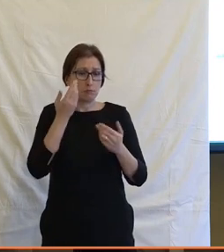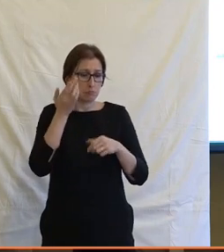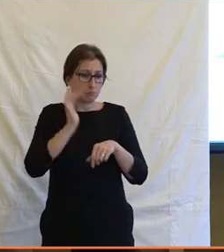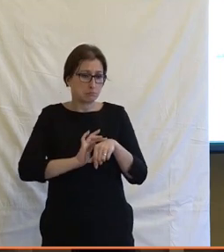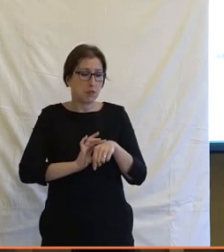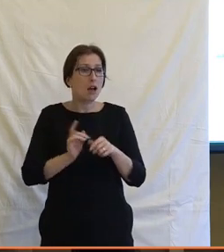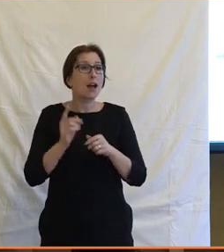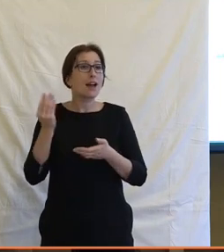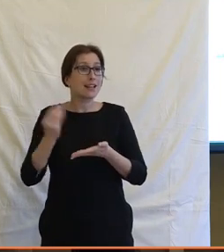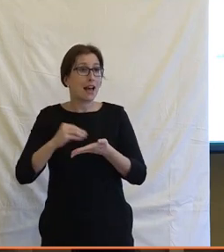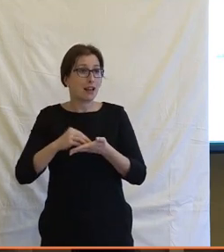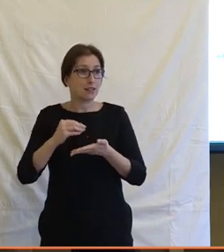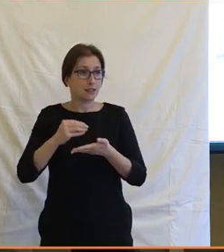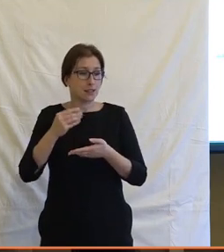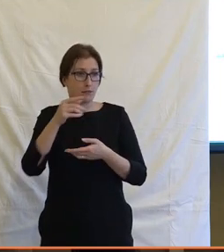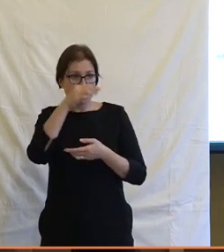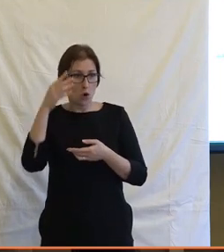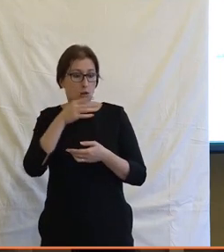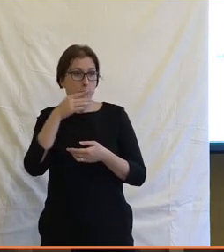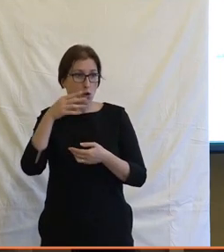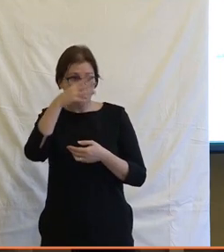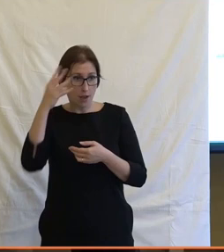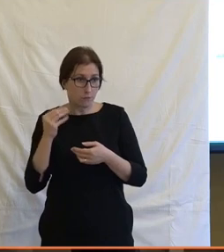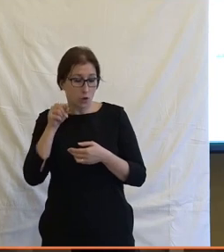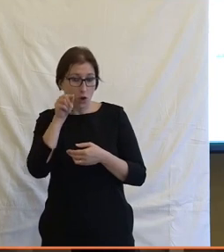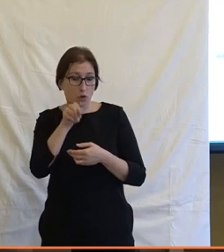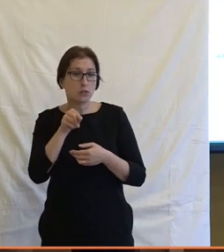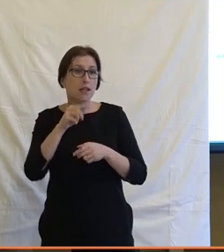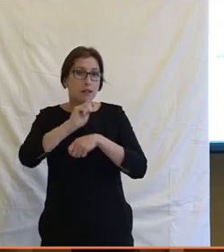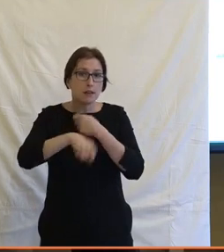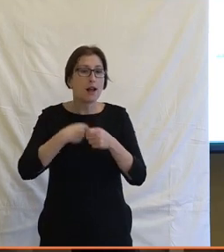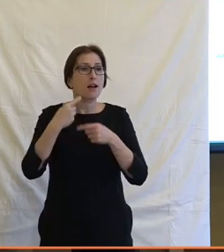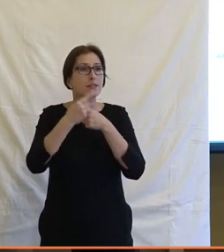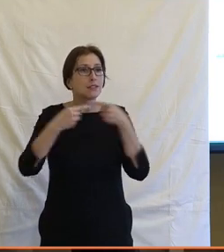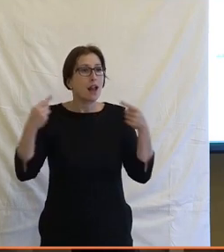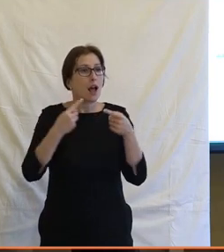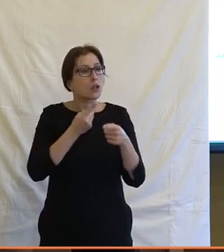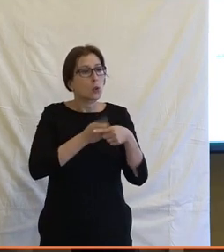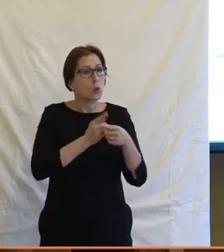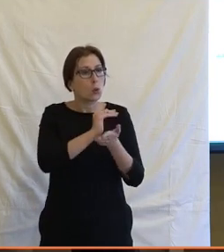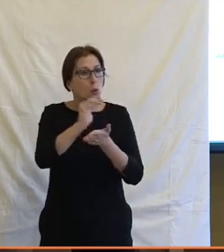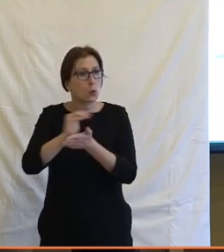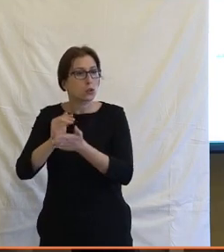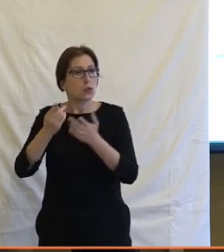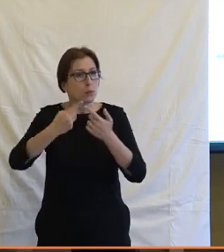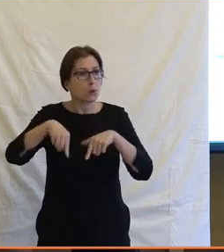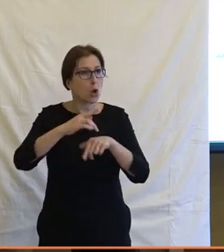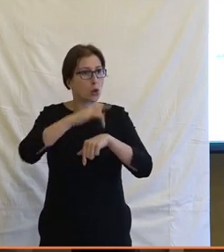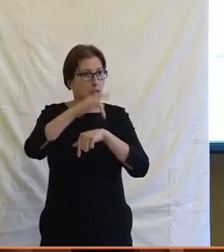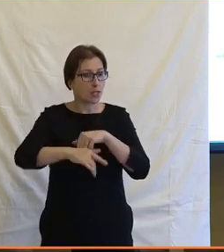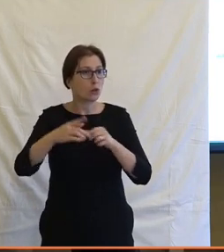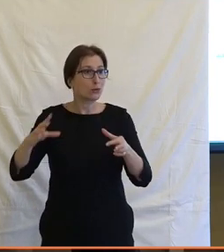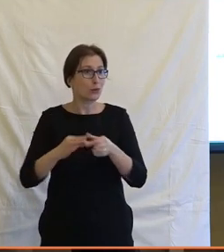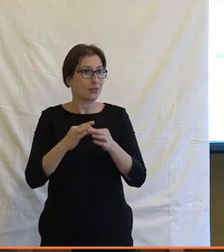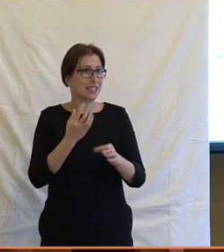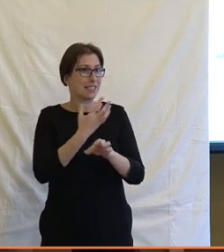protože nadace Vodafone ještě navíc dělá takový unikátní vzdělávací program pro seniory po celé republice, který se jmenuje Digitální Odisa, takže s těmi seniory